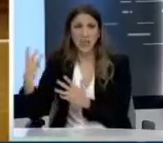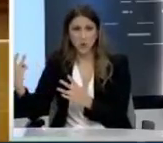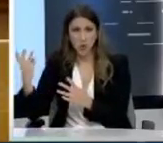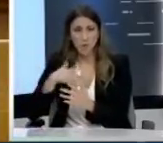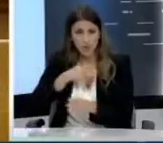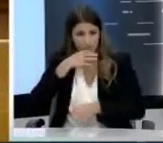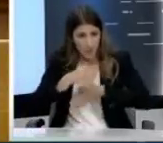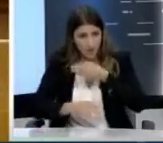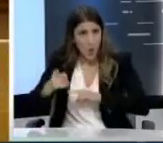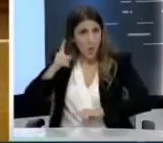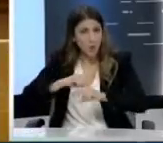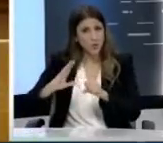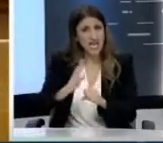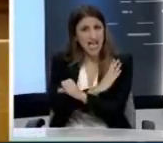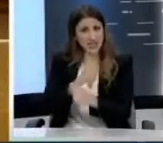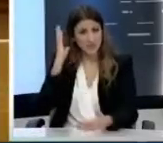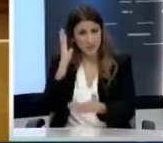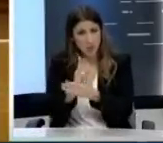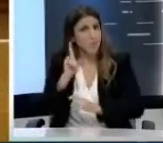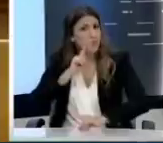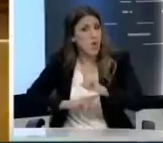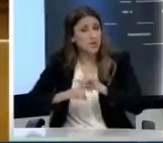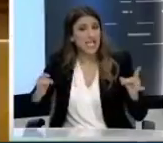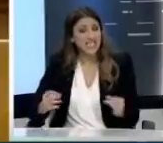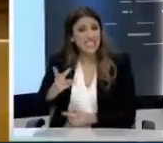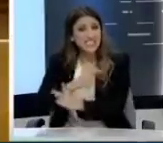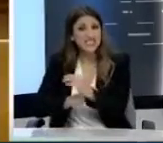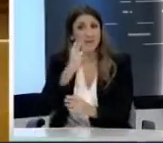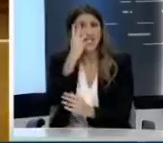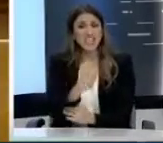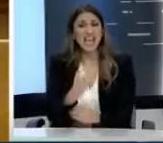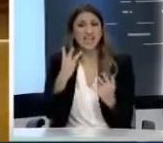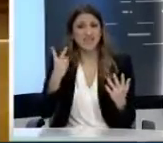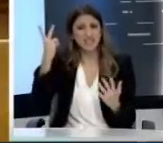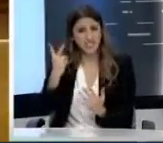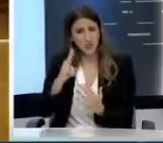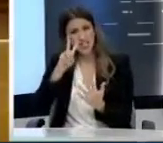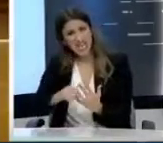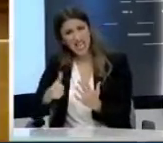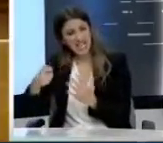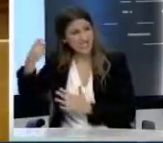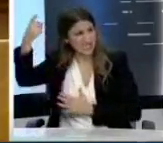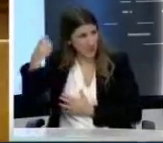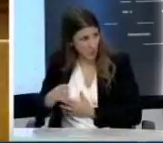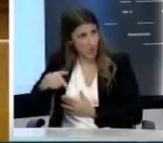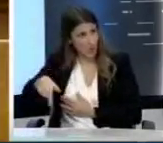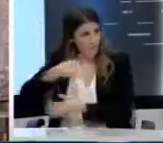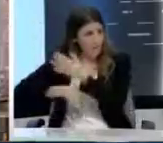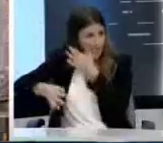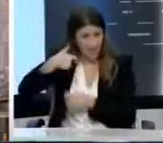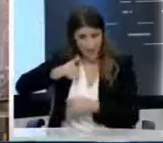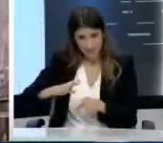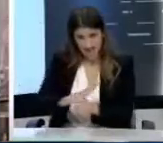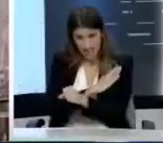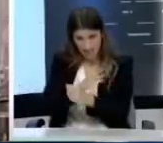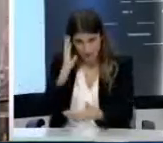να μου πείτε ποιος κατέστρεψε τη μεσαία τάξη, όταν μιλάμε για 37% και 36% και μας λέτε ότι εμείς